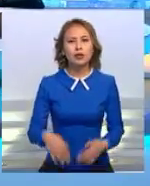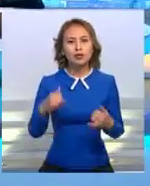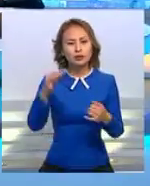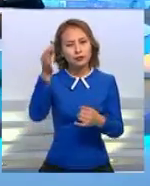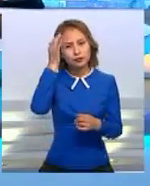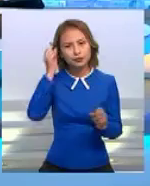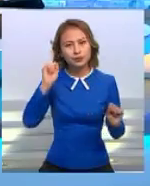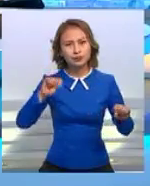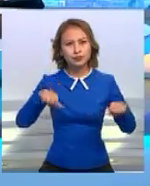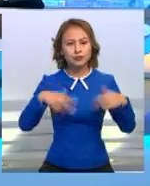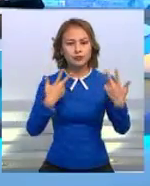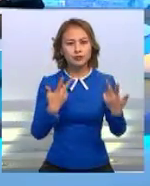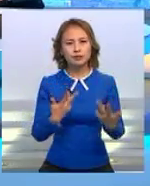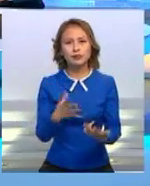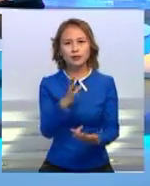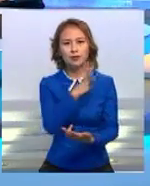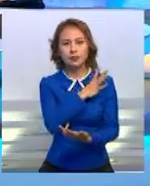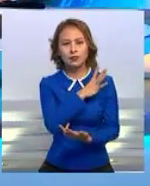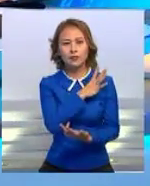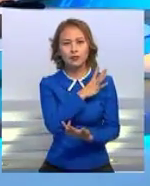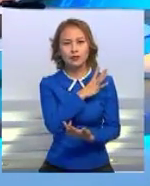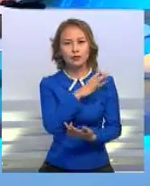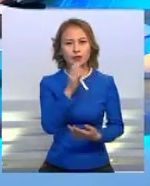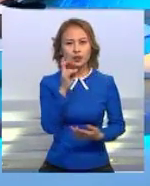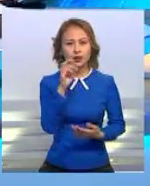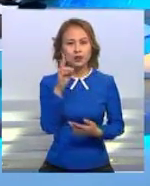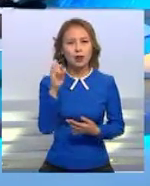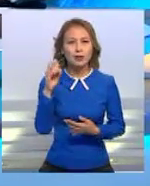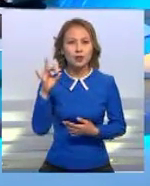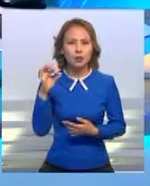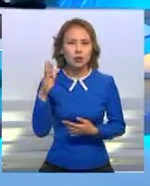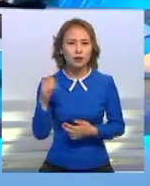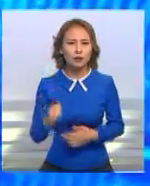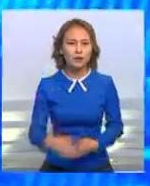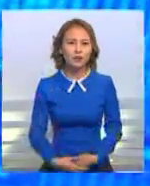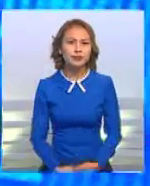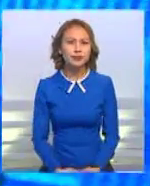естеріңізге сала кетейін, тікелей байланыста әріптесім Назерке Абдрахманқызы болатын.